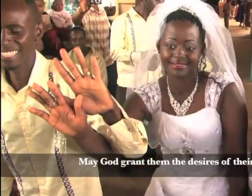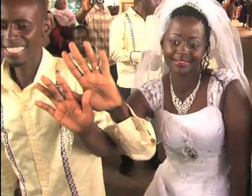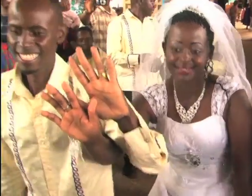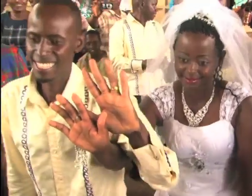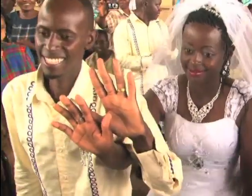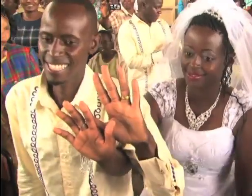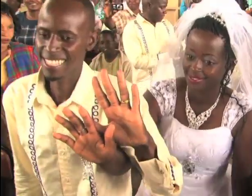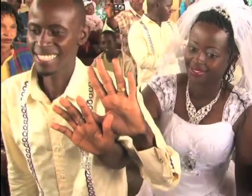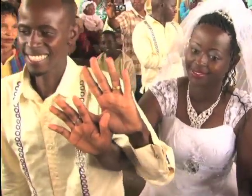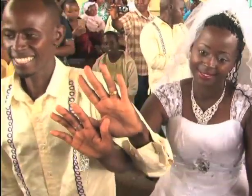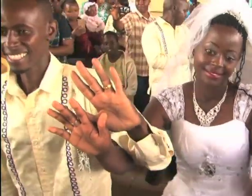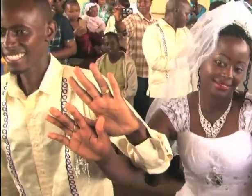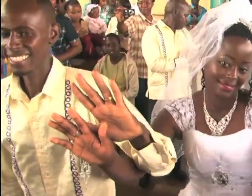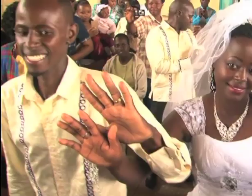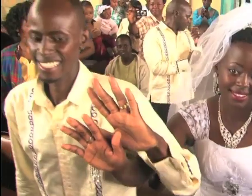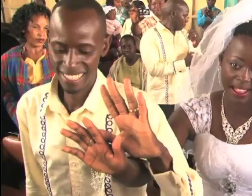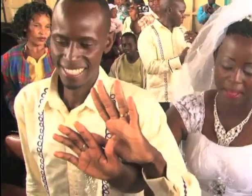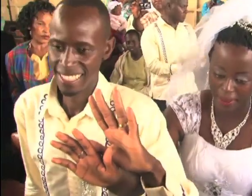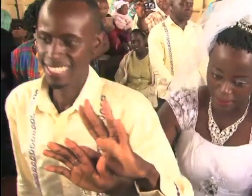kuhitaji katika maisha yao ya kila siku.